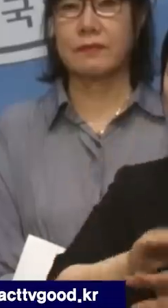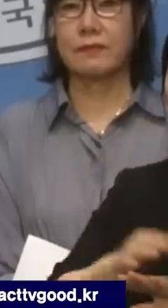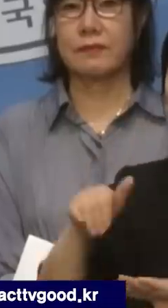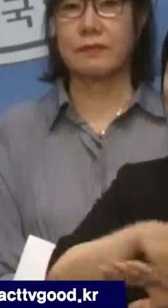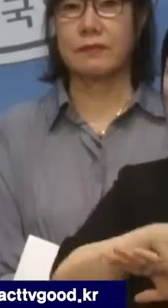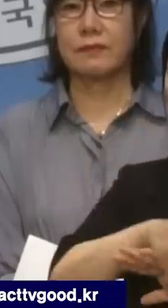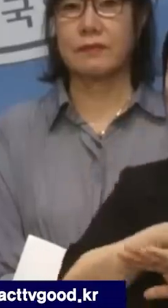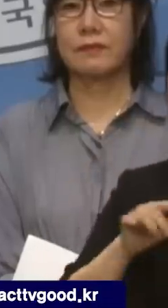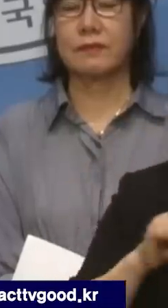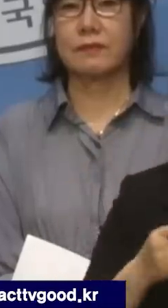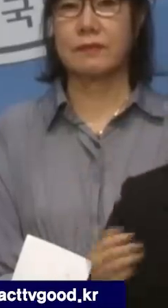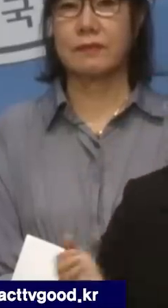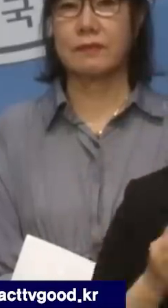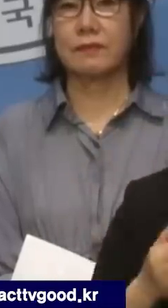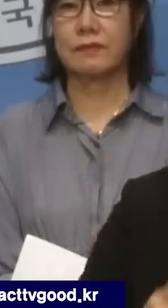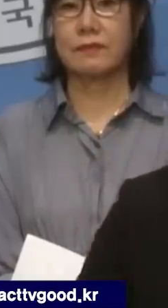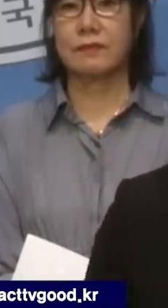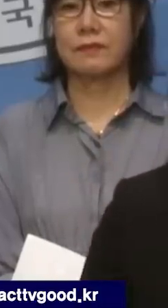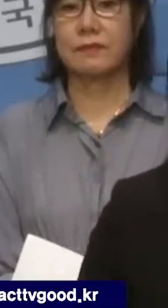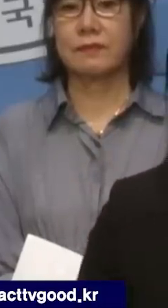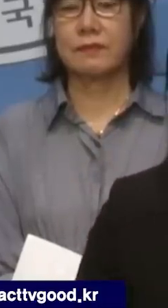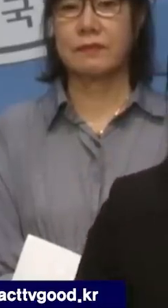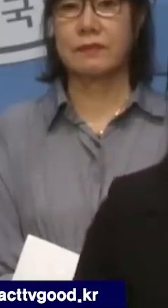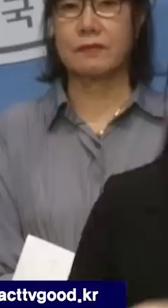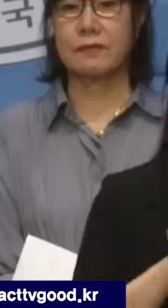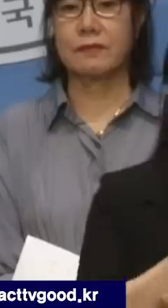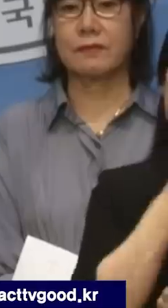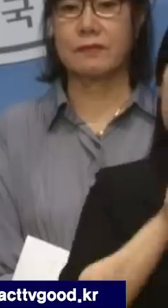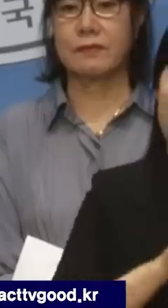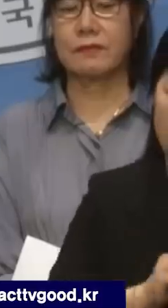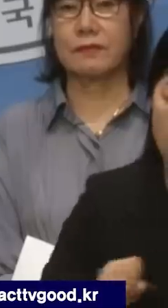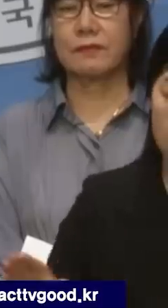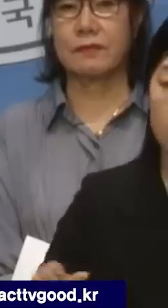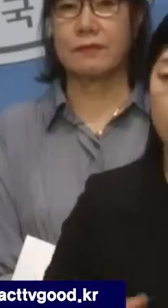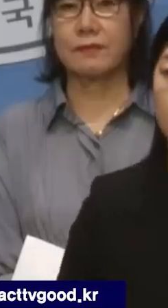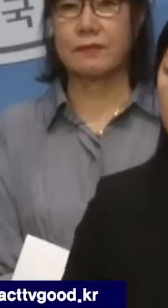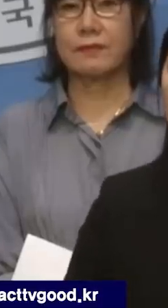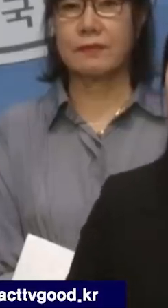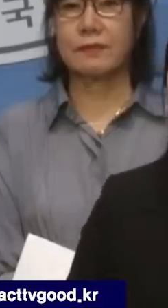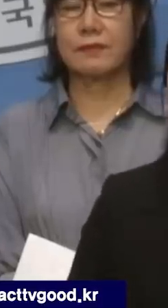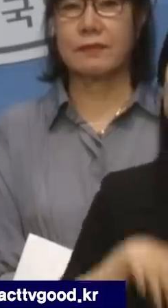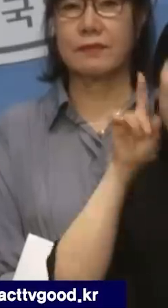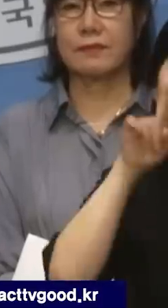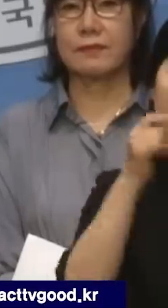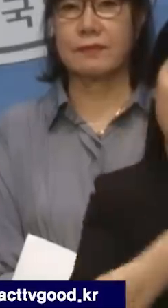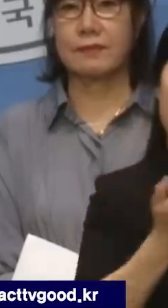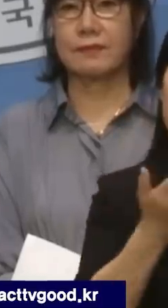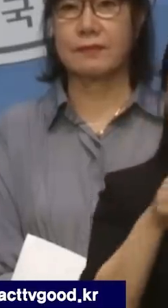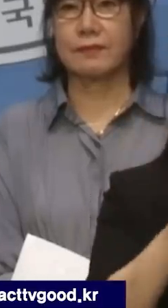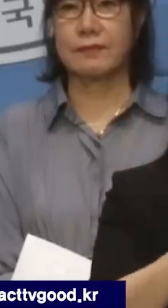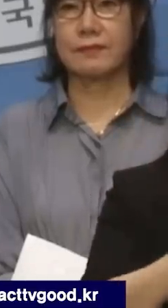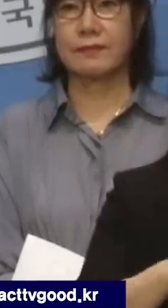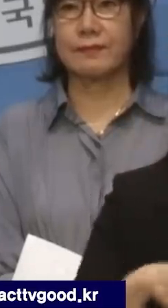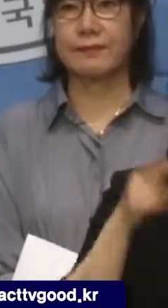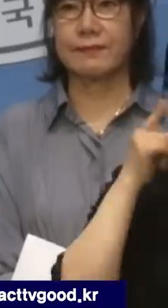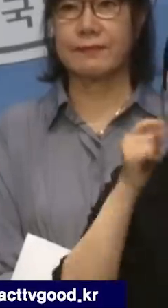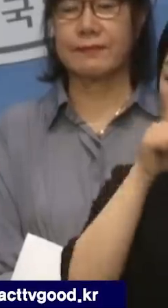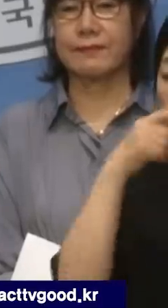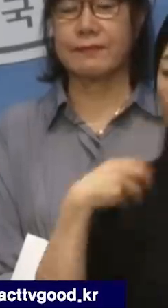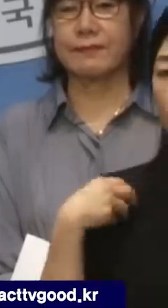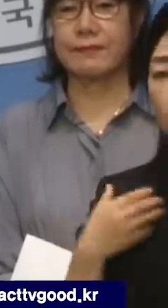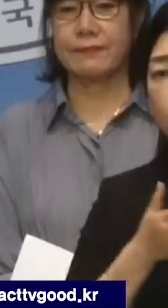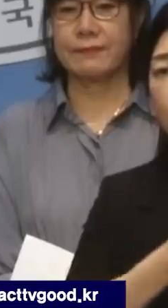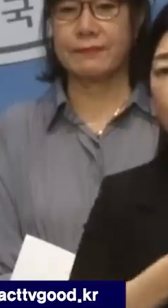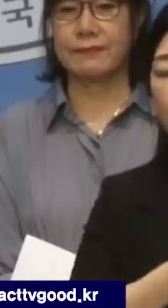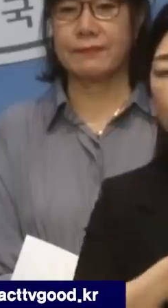계획을 세웠습니다. 오염수 1.1 브리핑에 나서면서 일본 정부의 대변인을 자처하는